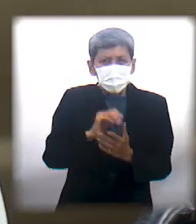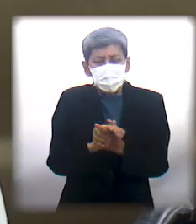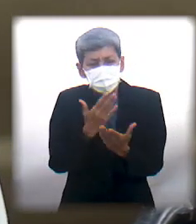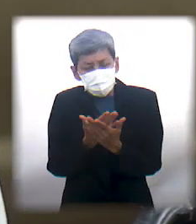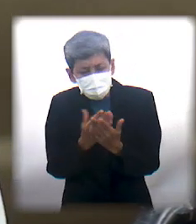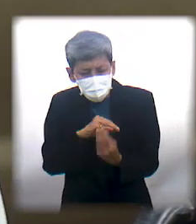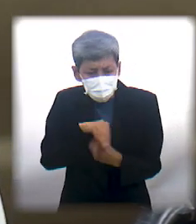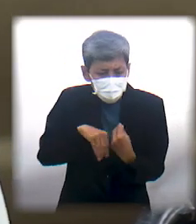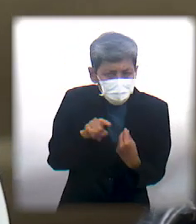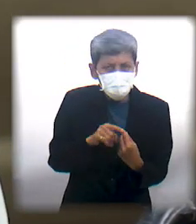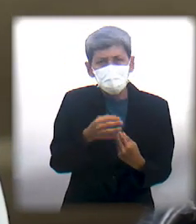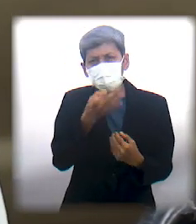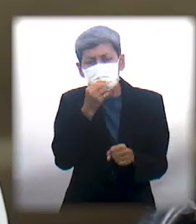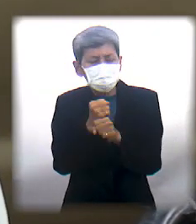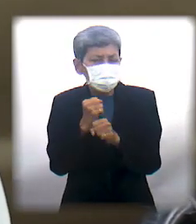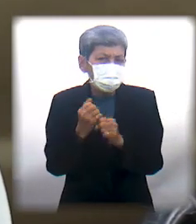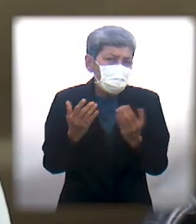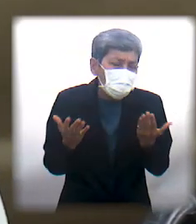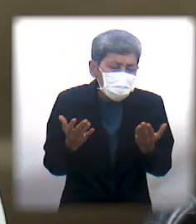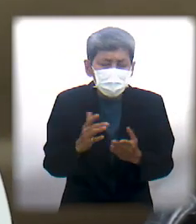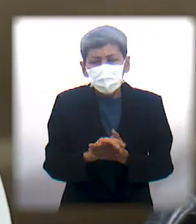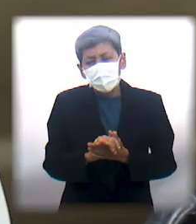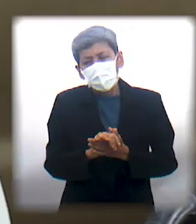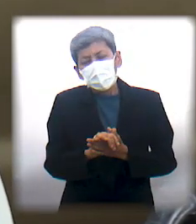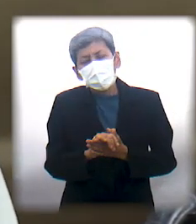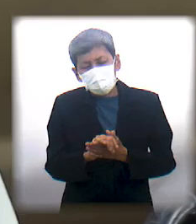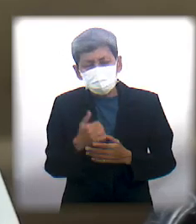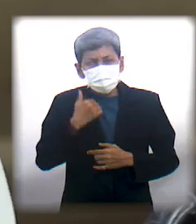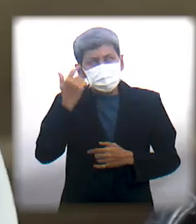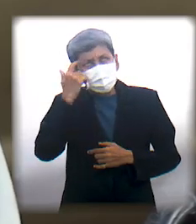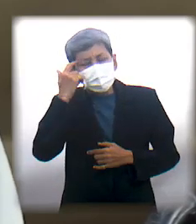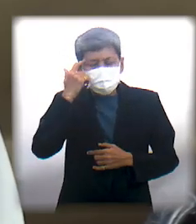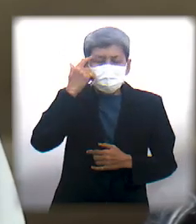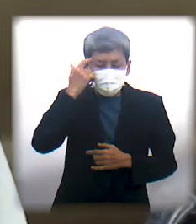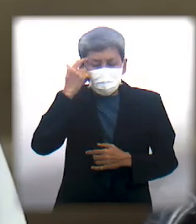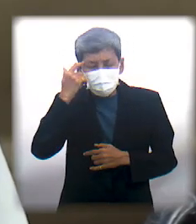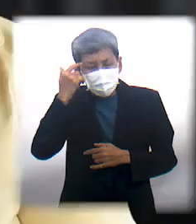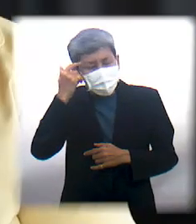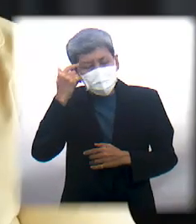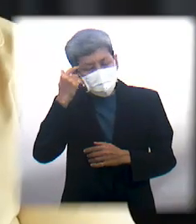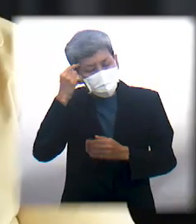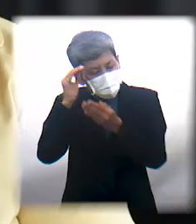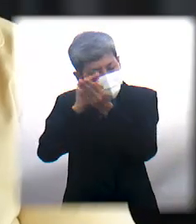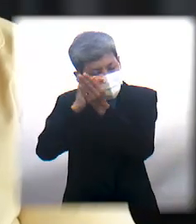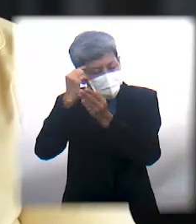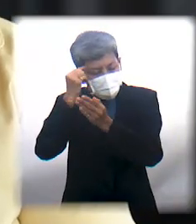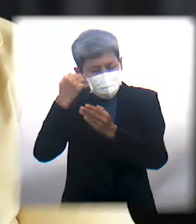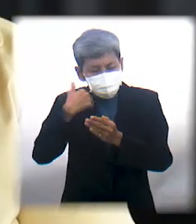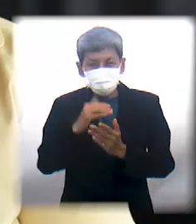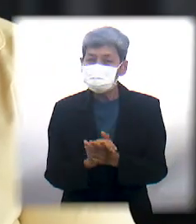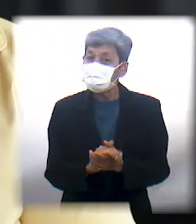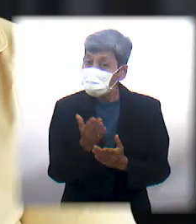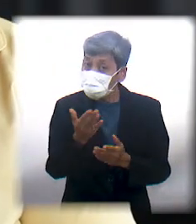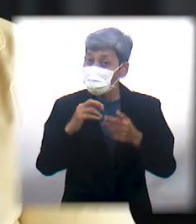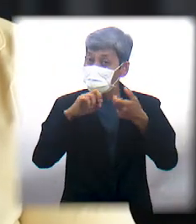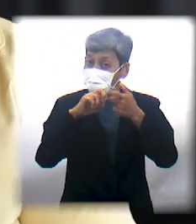ยการงานด้วยอะไรพวกนี้ครับมันก็จะลุมทีเดียวอะไรเงี้ยครับ ในบางครั้ง